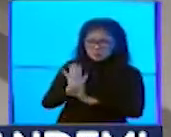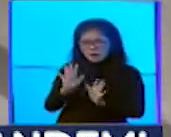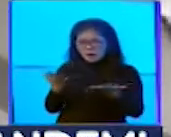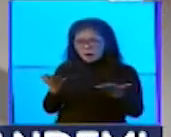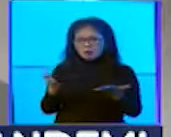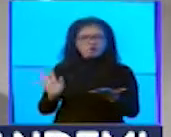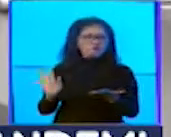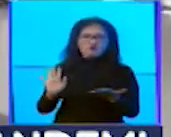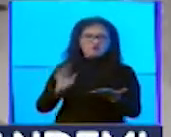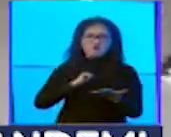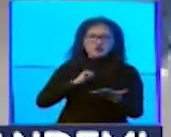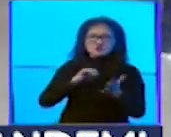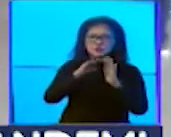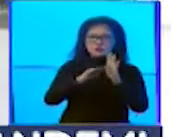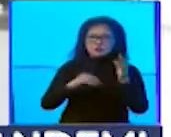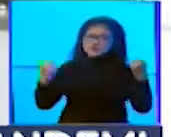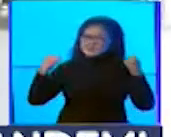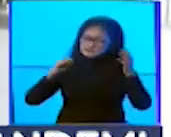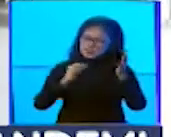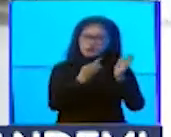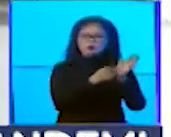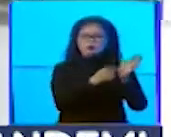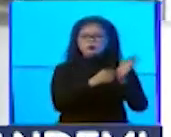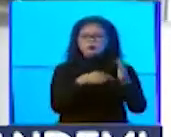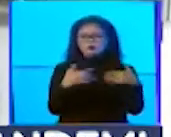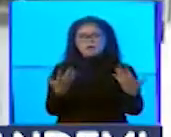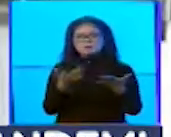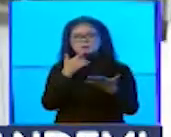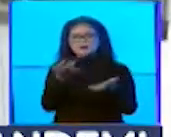protokol kesehatan ketat sebagai bagian dari adaptasi kebiasaan baru.